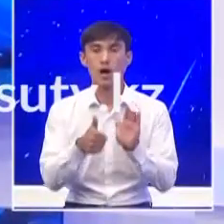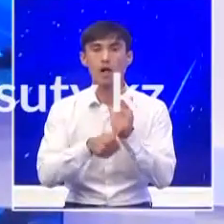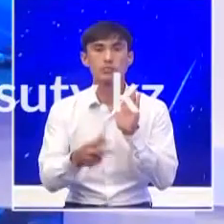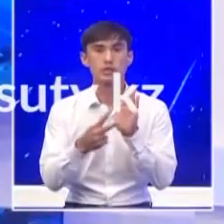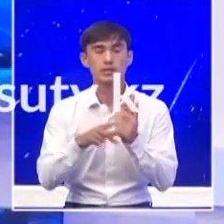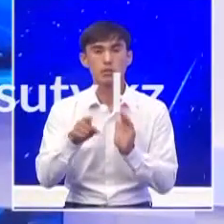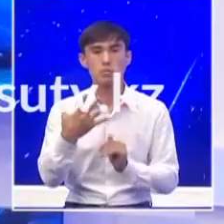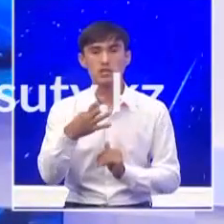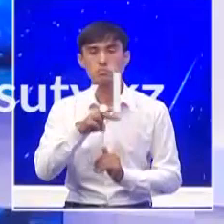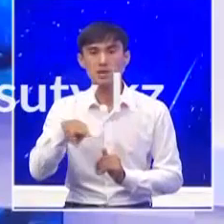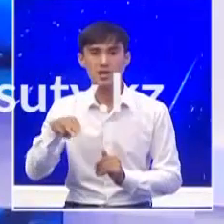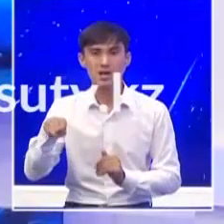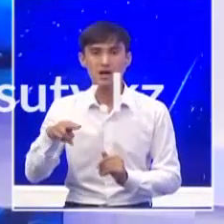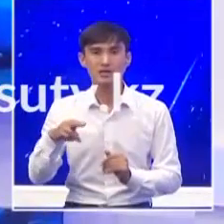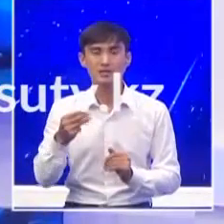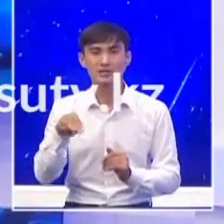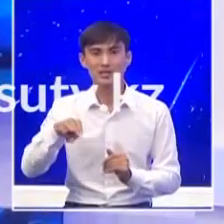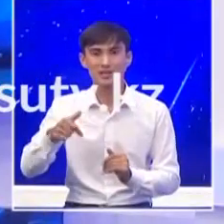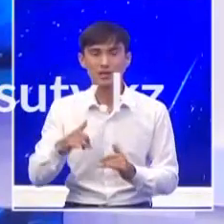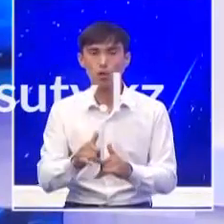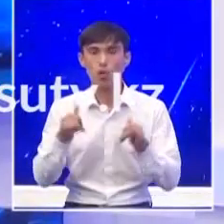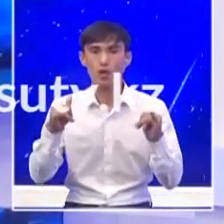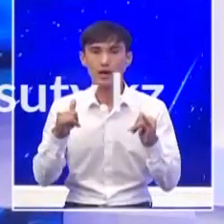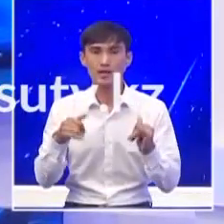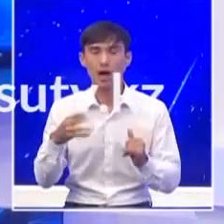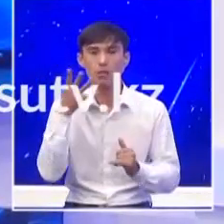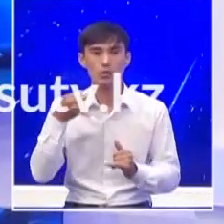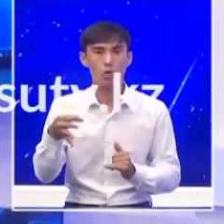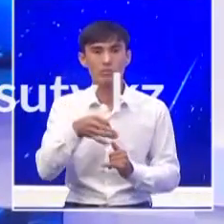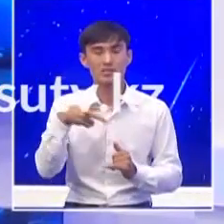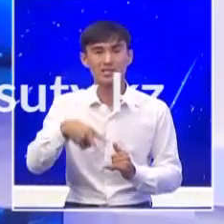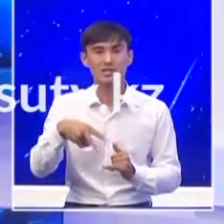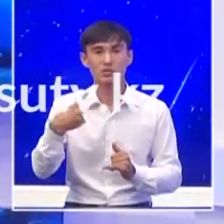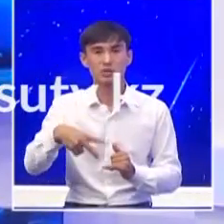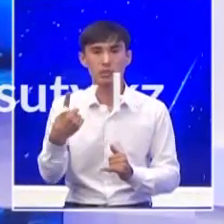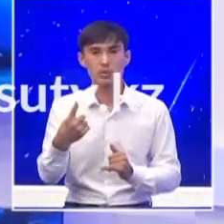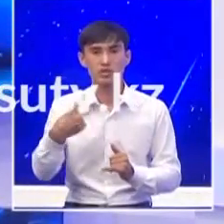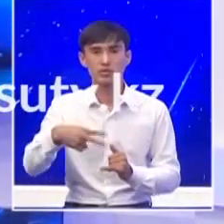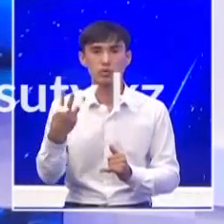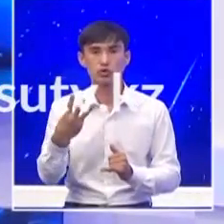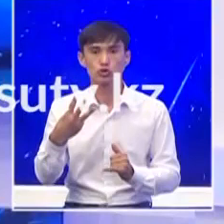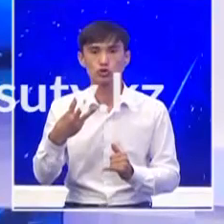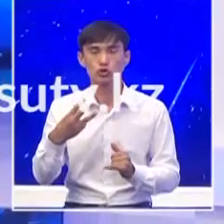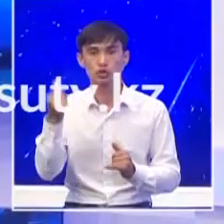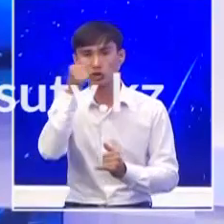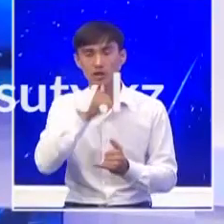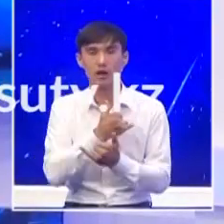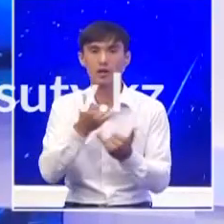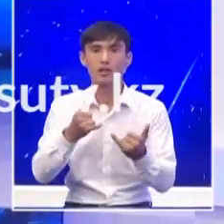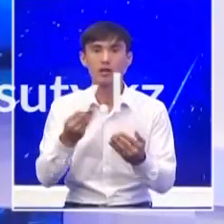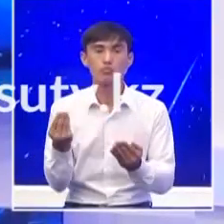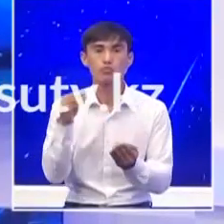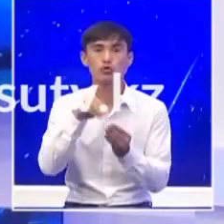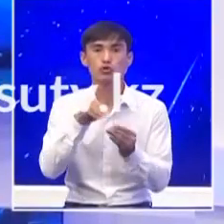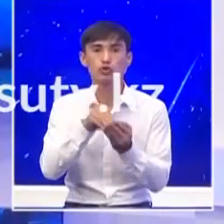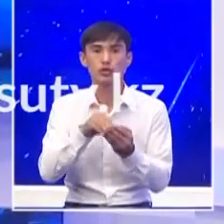68-де 5 миллиард теңгеге ұлғайды. Бүгін Алматы облысының 2021-2023 жылдарға арналған бюджет нақтыланды. Қаржының басым бөлігі